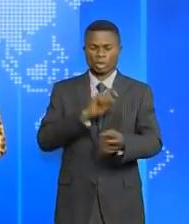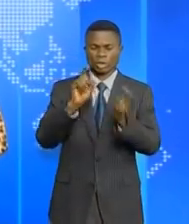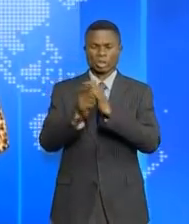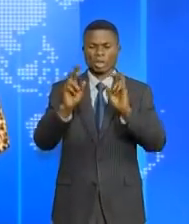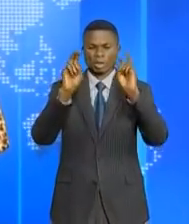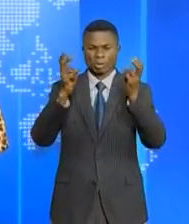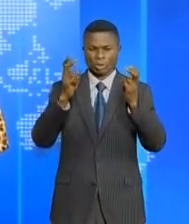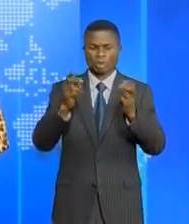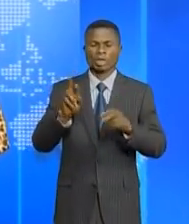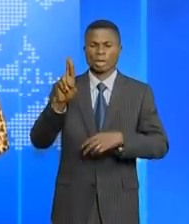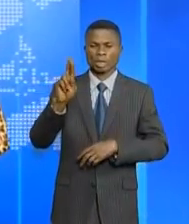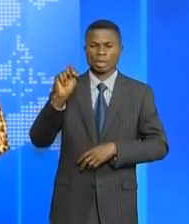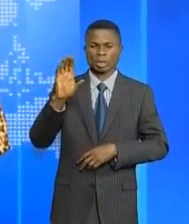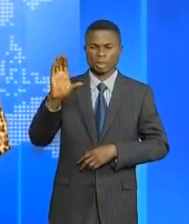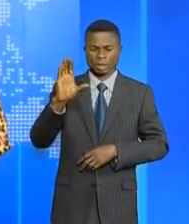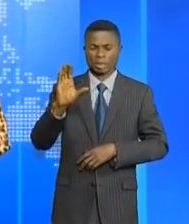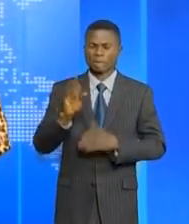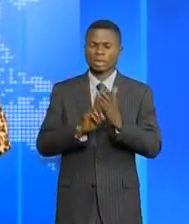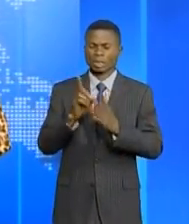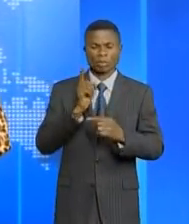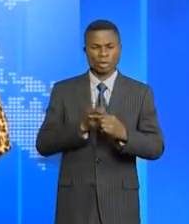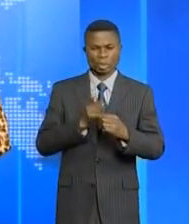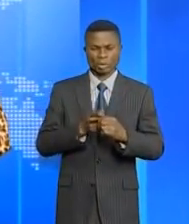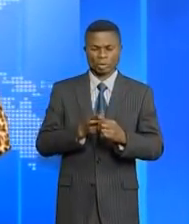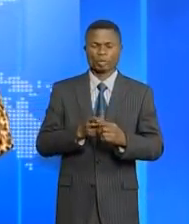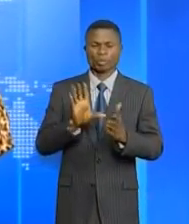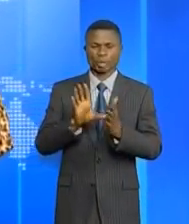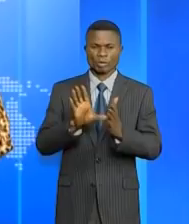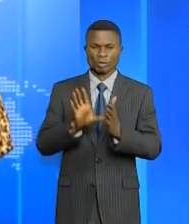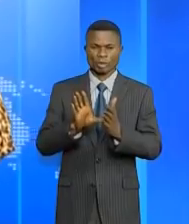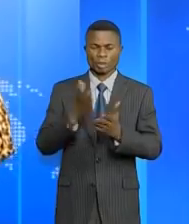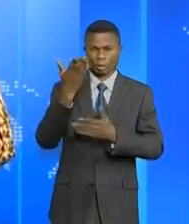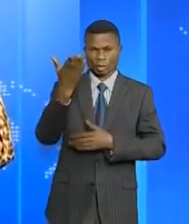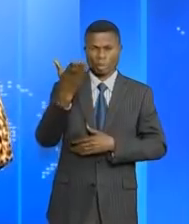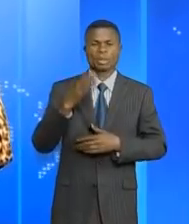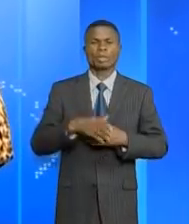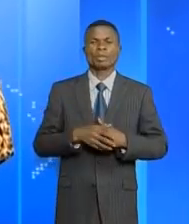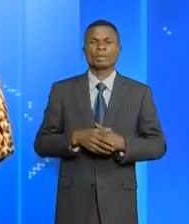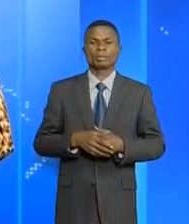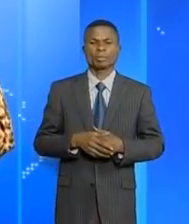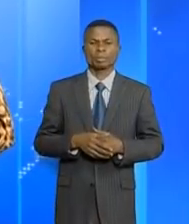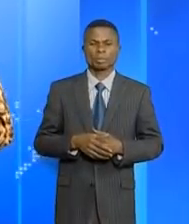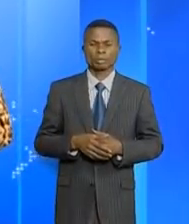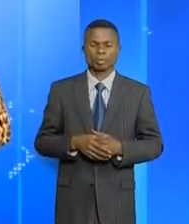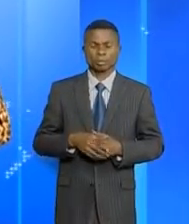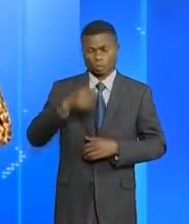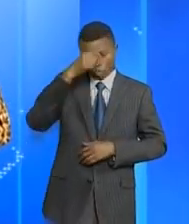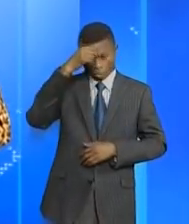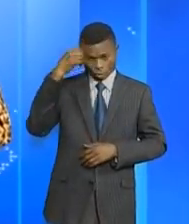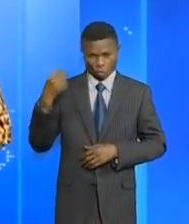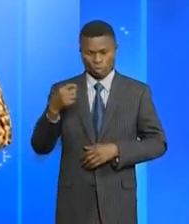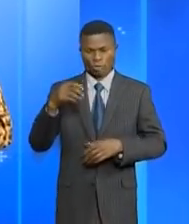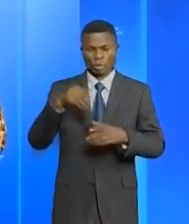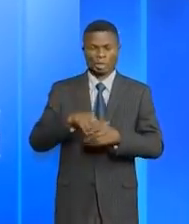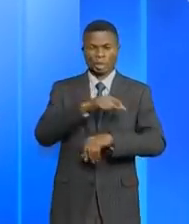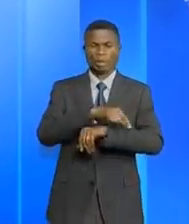modernisation de cette chaîne publique de l'État. Nous y reviendrons dans ce journal. La crise des institutions dans